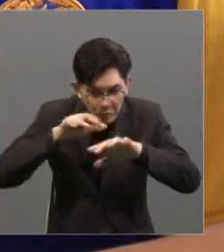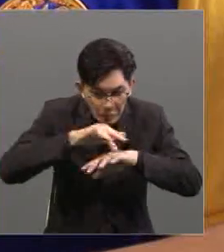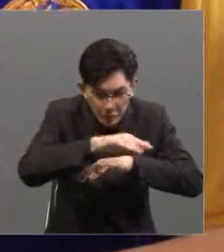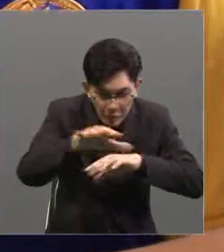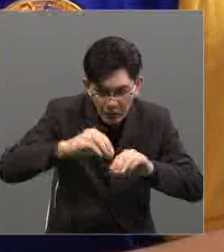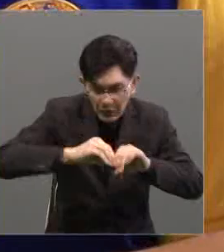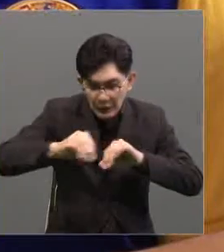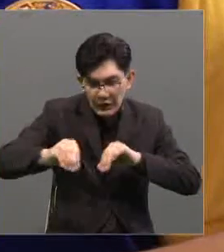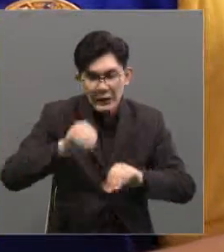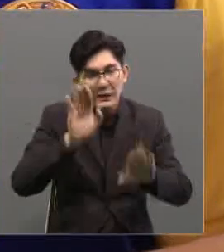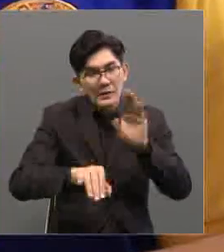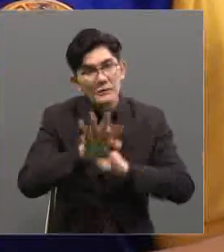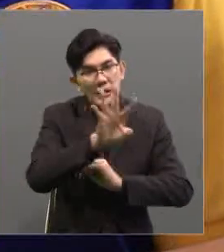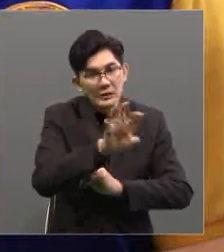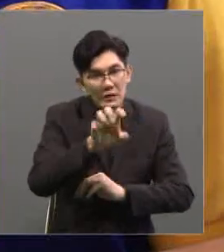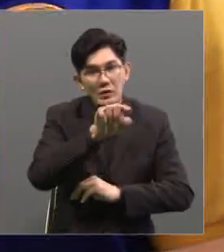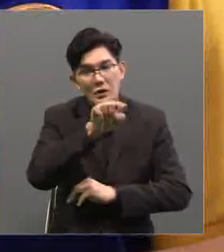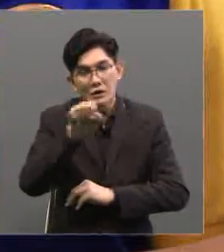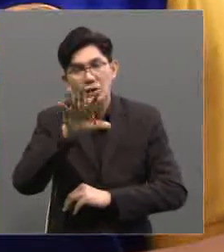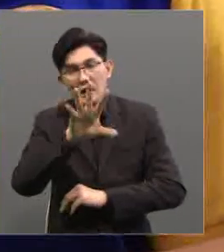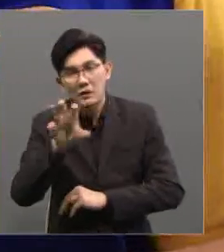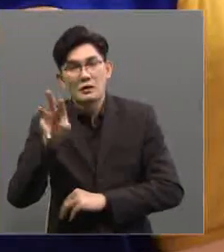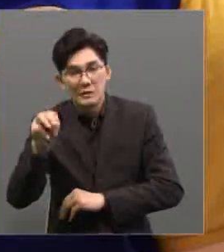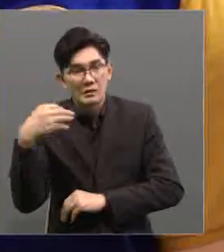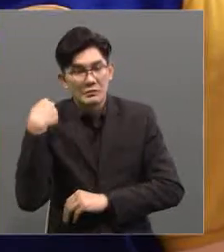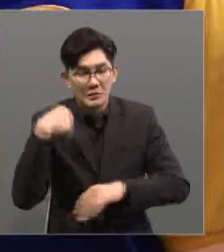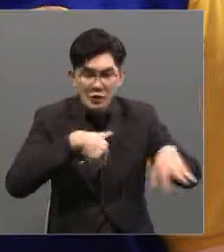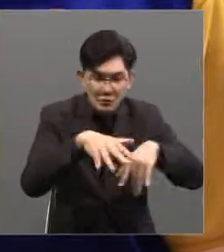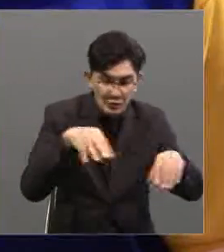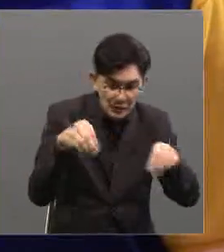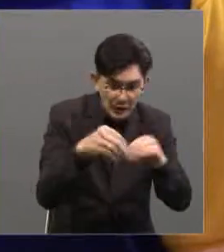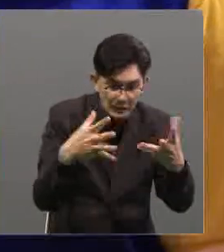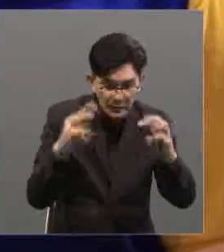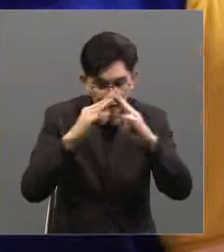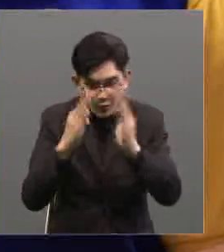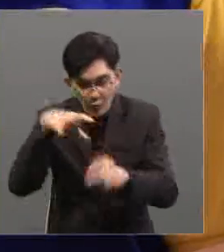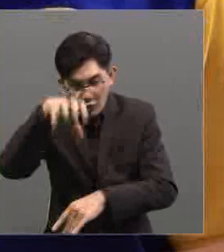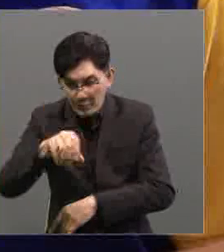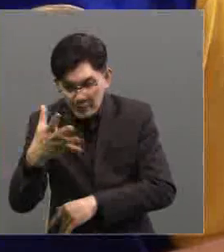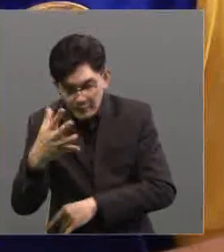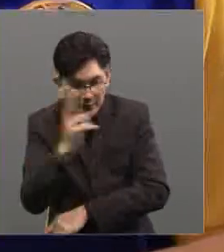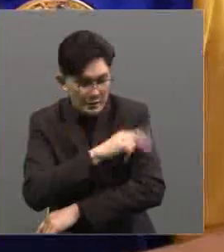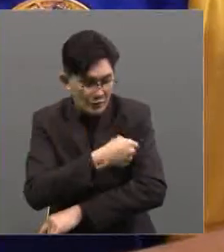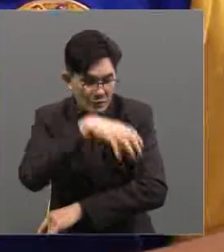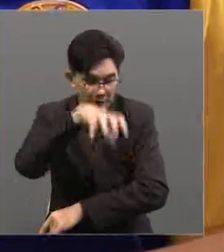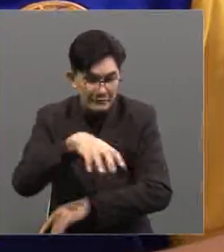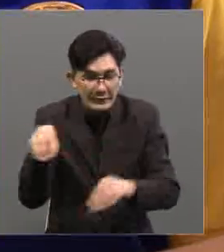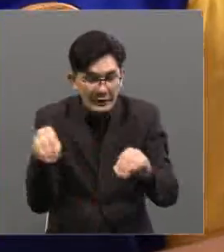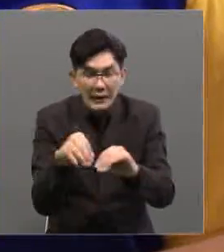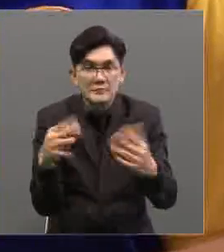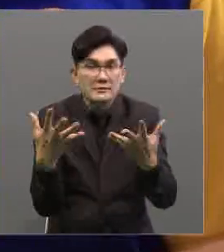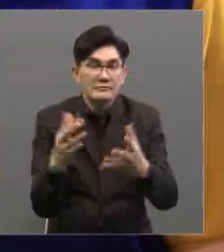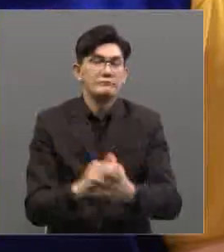ตรซึ่งก็ไม่มีชุมชนอยู่แถวนี้ไม่มีวัดวาอารามหรือโรงพยาบาลสำคัญอยู่ในรัศมีณปัจ